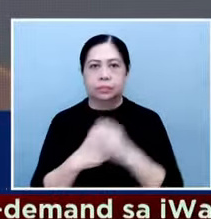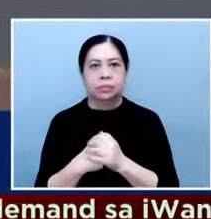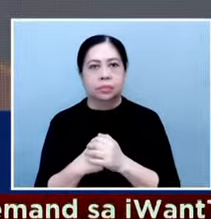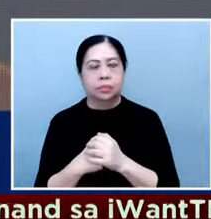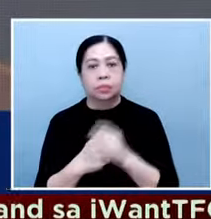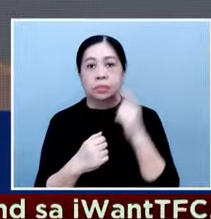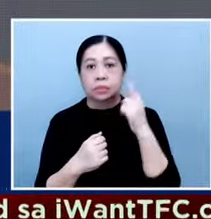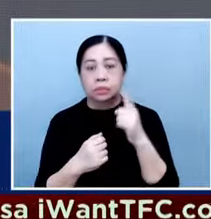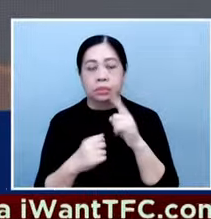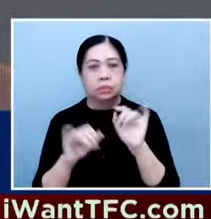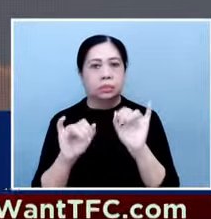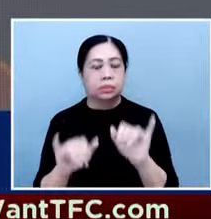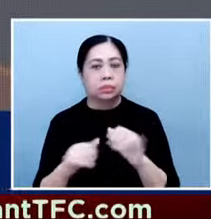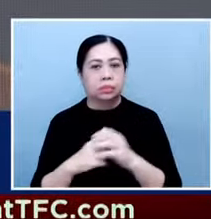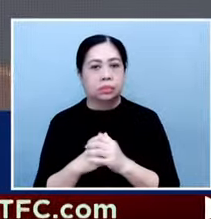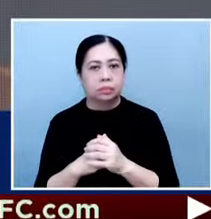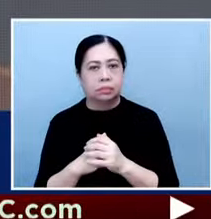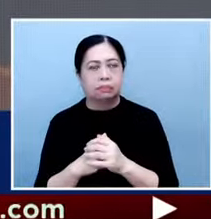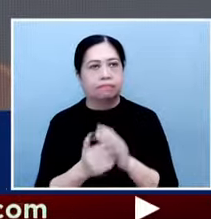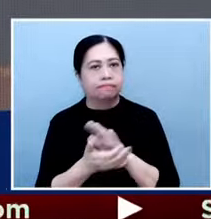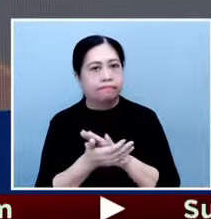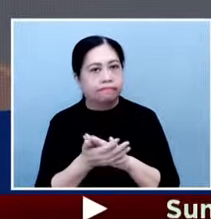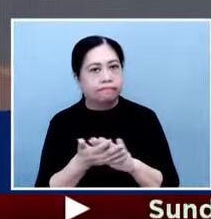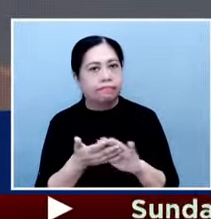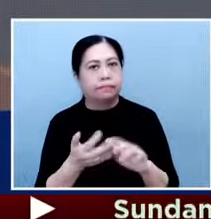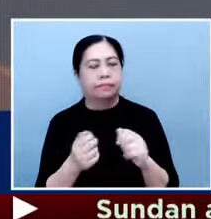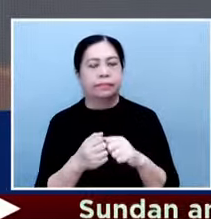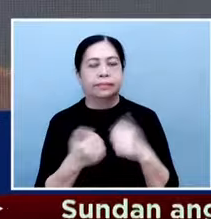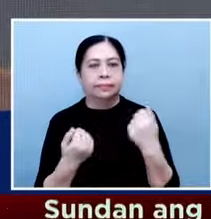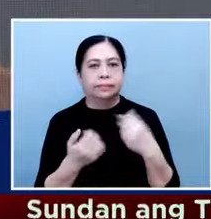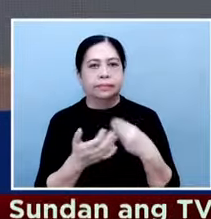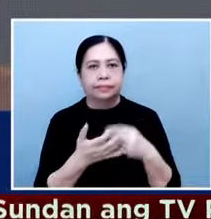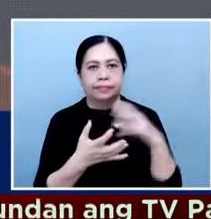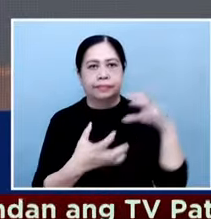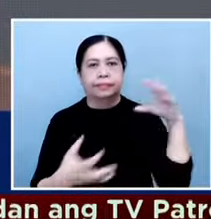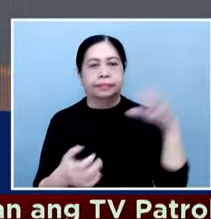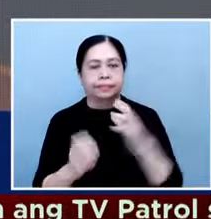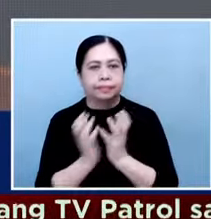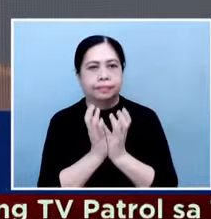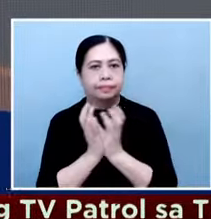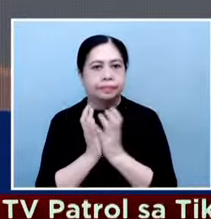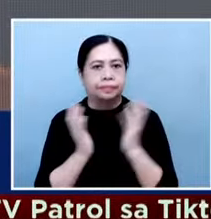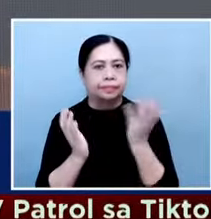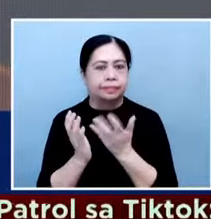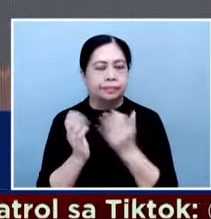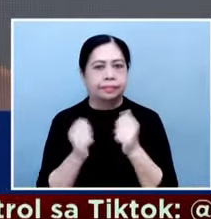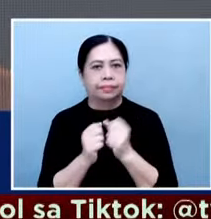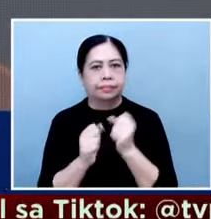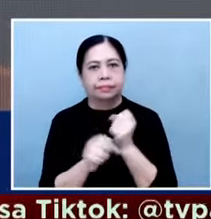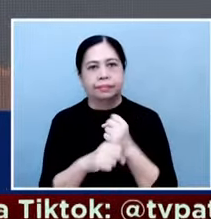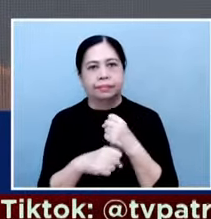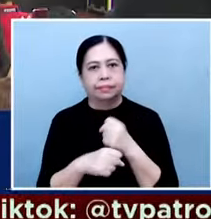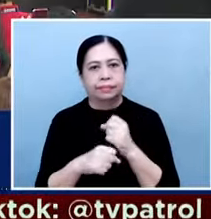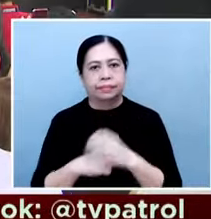upang mapanatili ang kaayusan at kasaganahan sa komunidad ng ating binubuo.